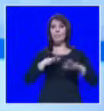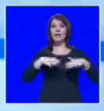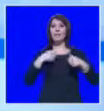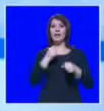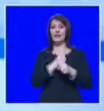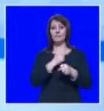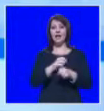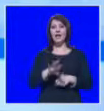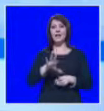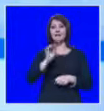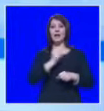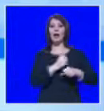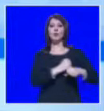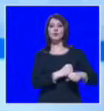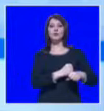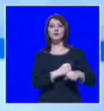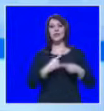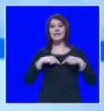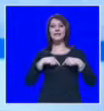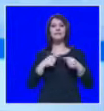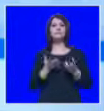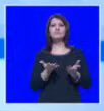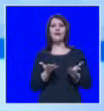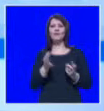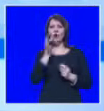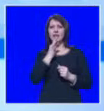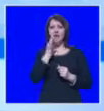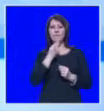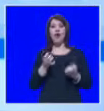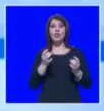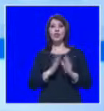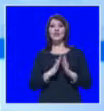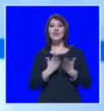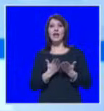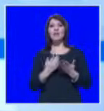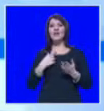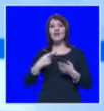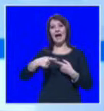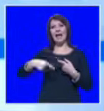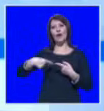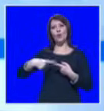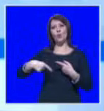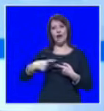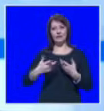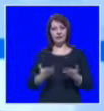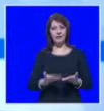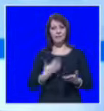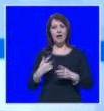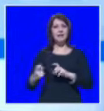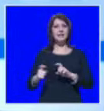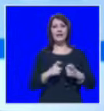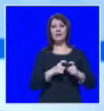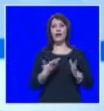Избра конституционни съдии. Какво обаче няма? Няма нови членове на регулаторите. В техните състави има непримирими скандали,